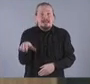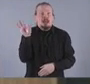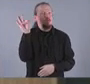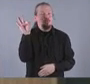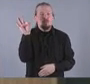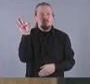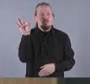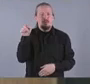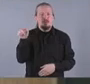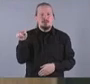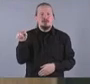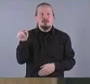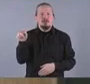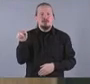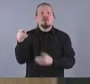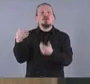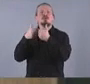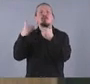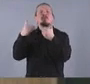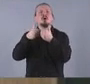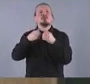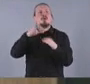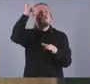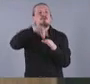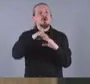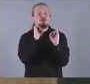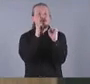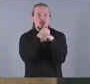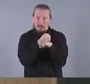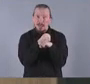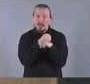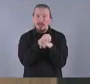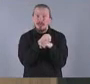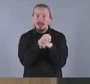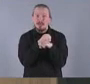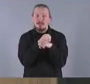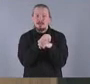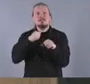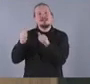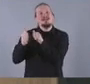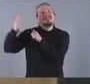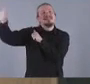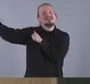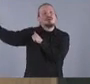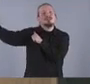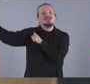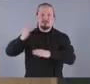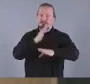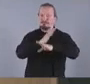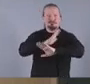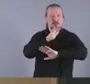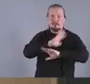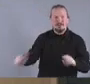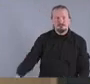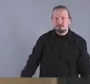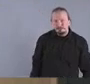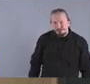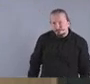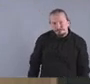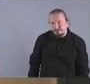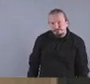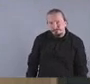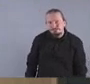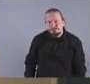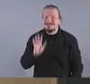demande le vote secret, lorsque vous êtes en visioconférence, c'est mort. Et donc voilà pourquoi,